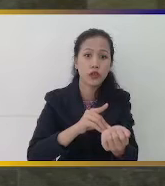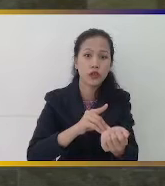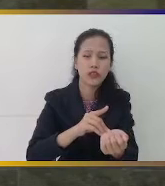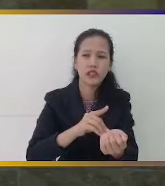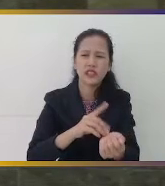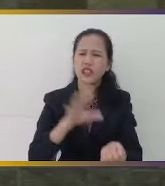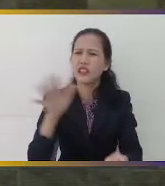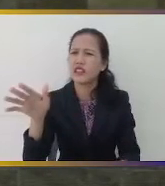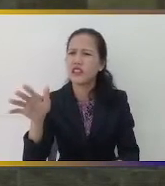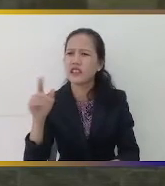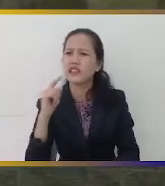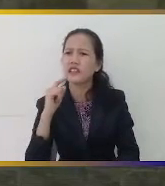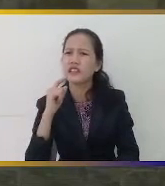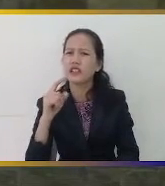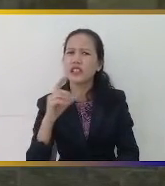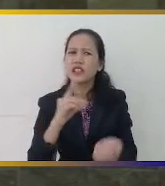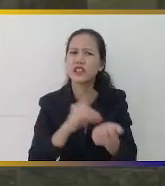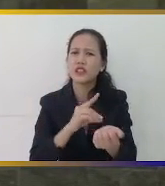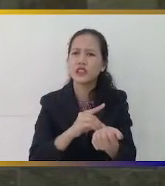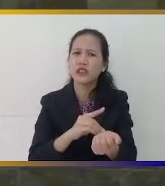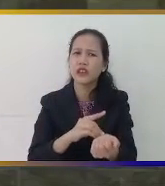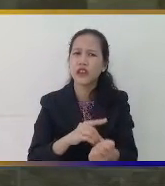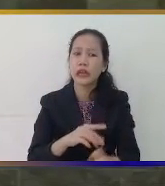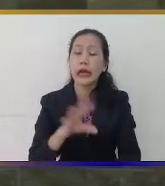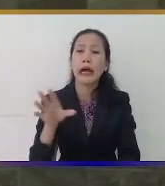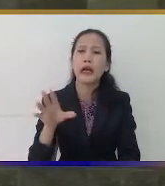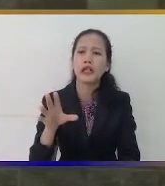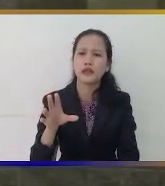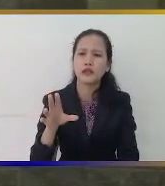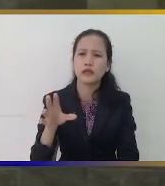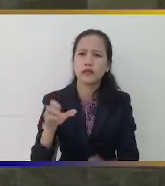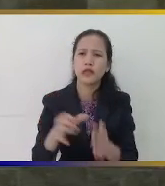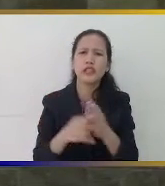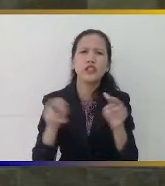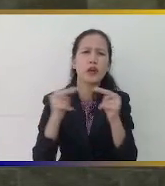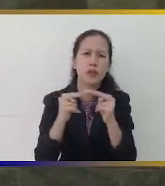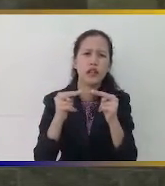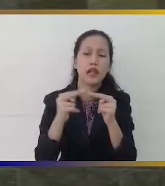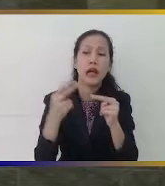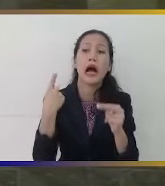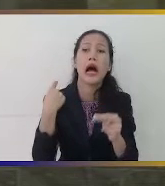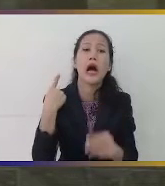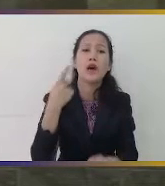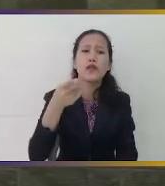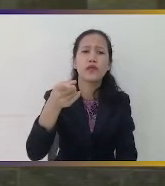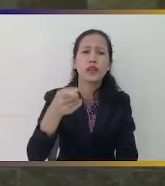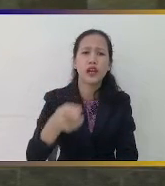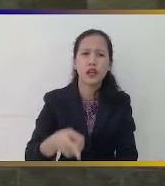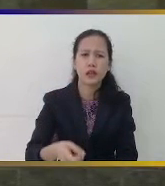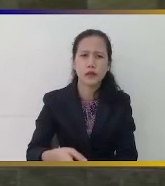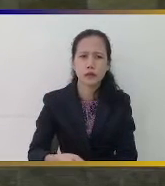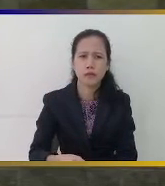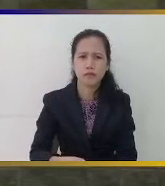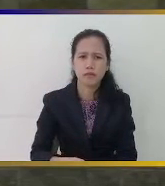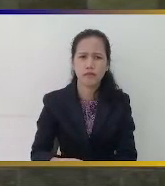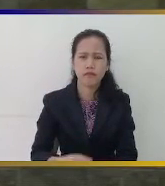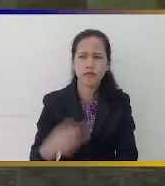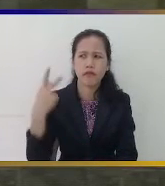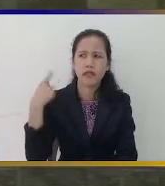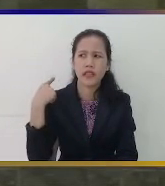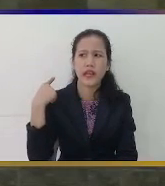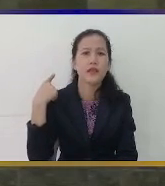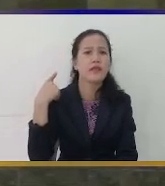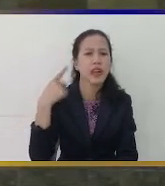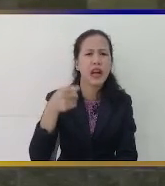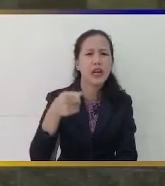yan kasi meron ka. Anong meron? Hindi virus. Meron ka titag na allergic cough. So, yung nagagamutin